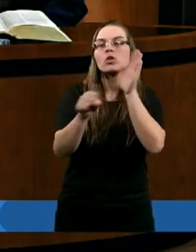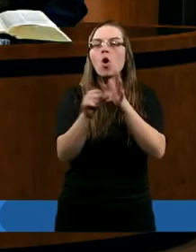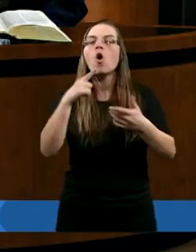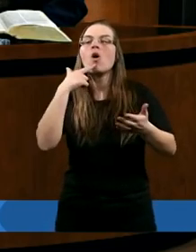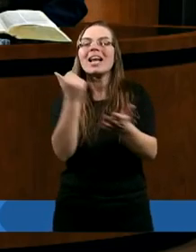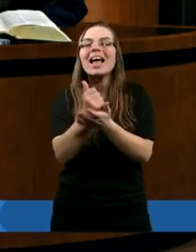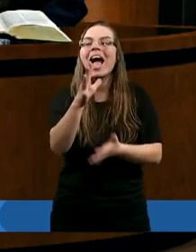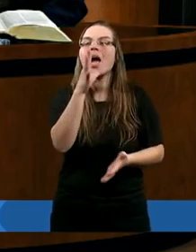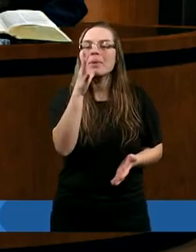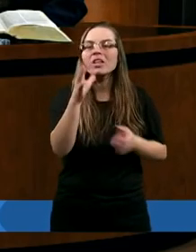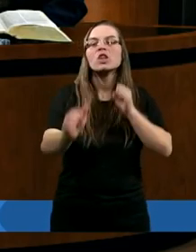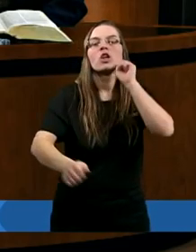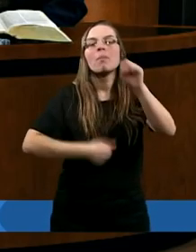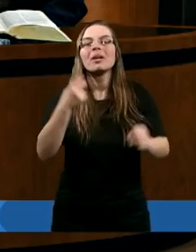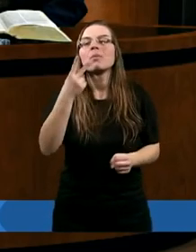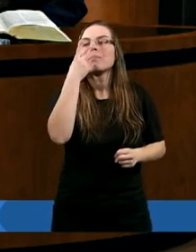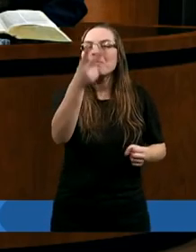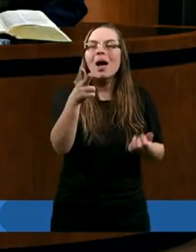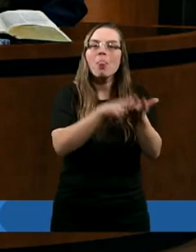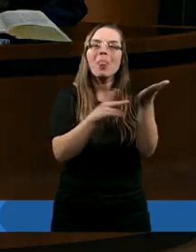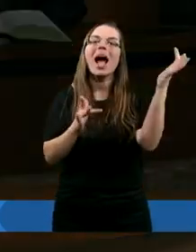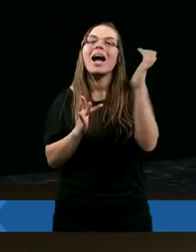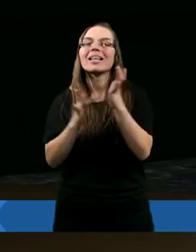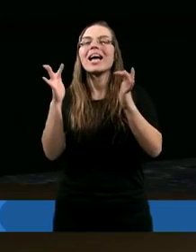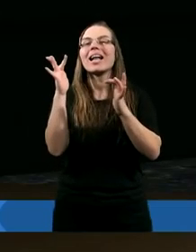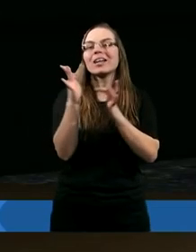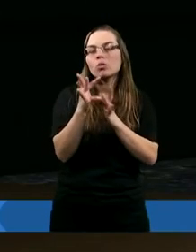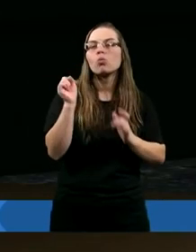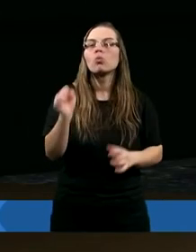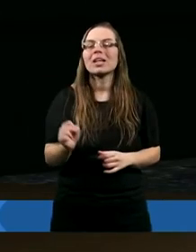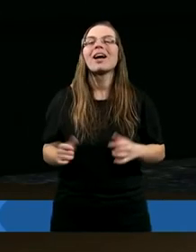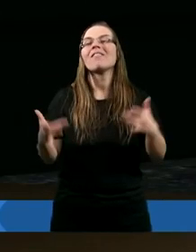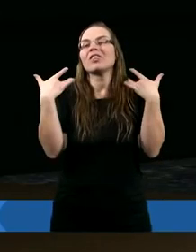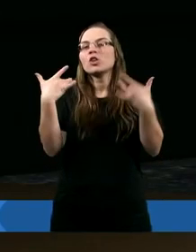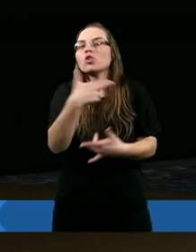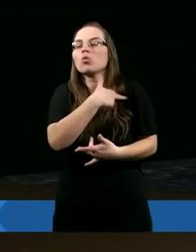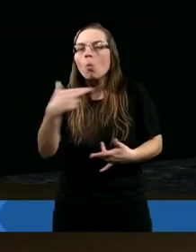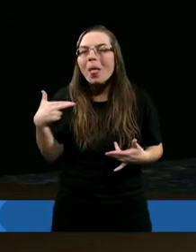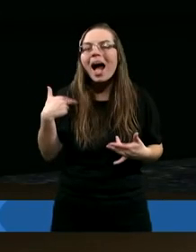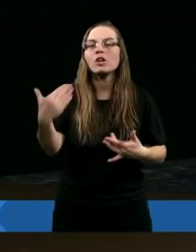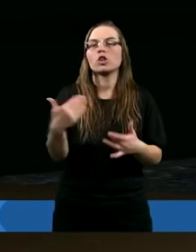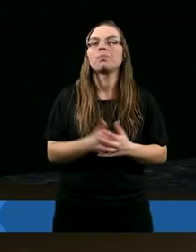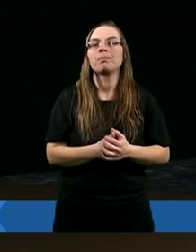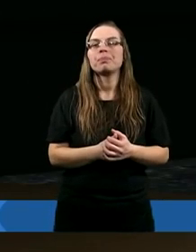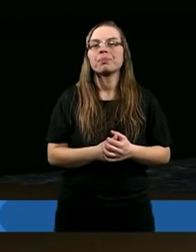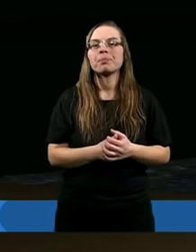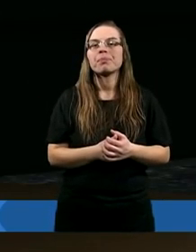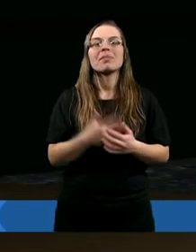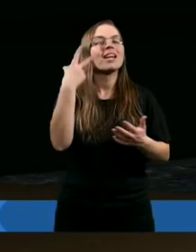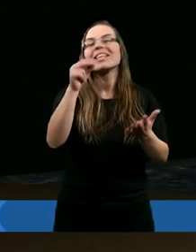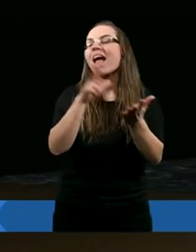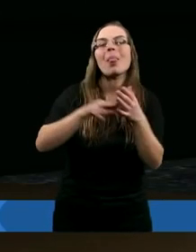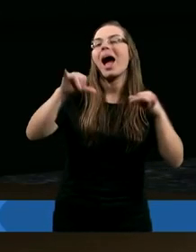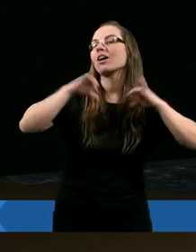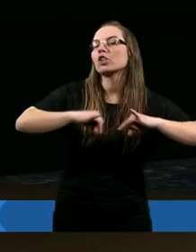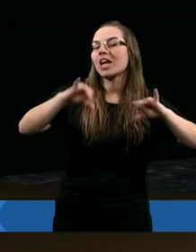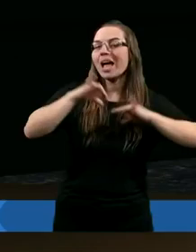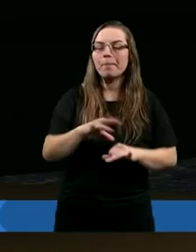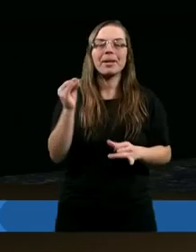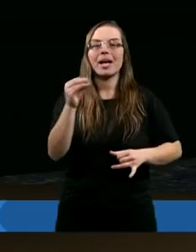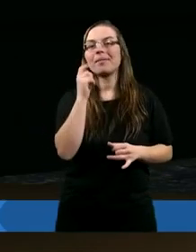liście do hebrajczyków, żebyśmy patrzyli na Jezusa w życiu naszym. Nie na siebie,